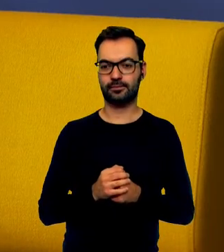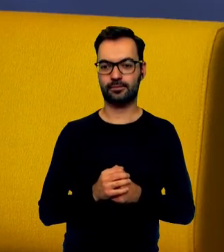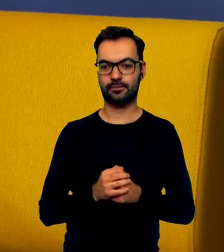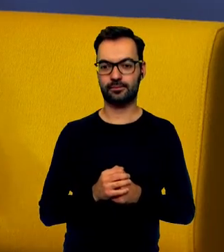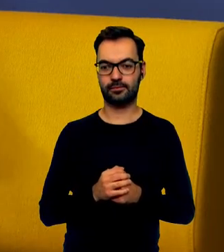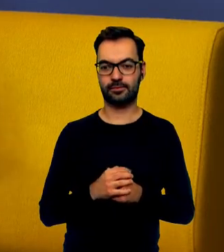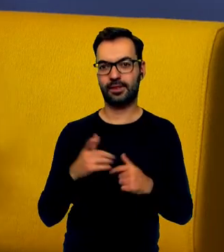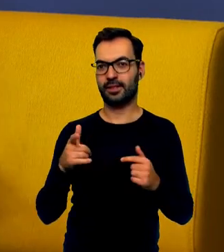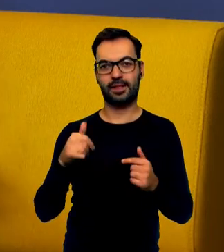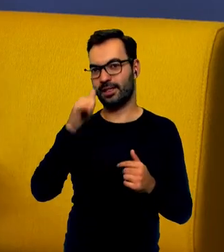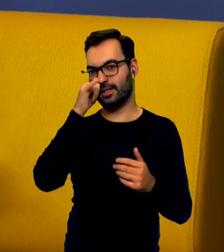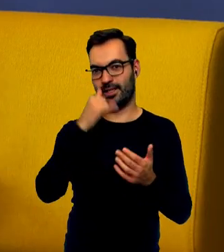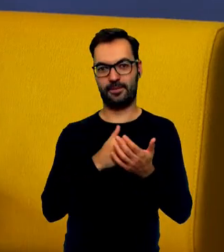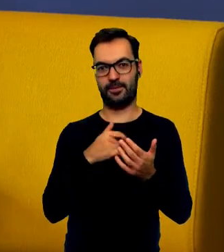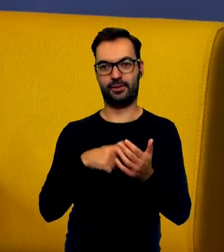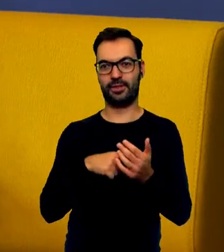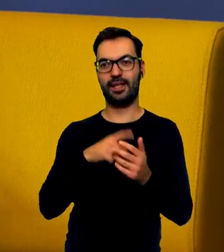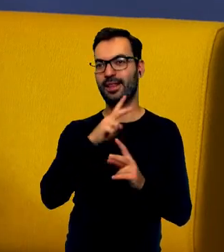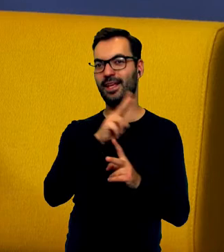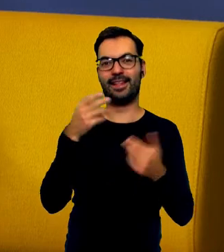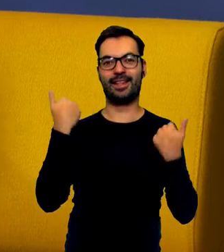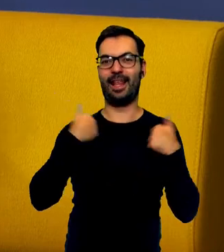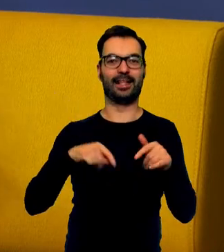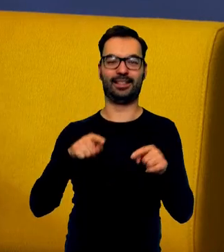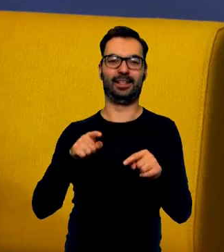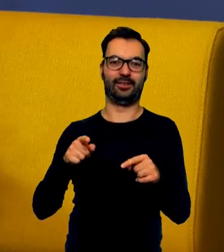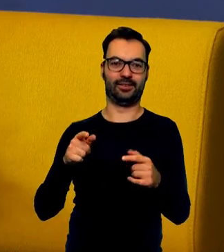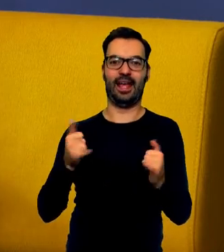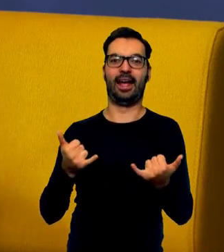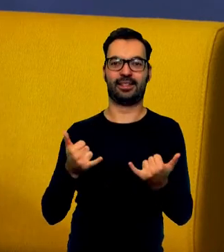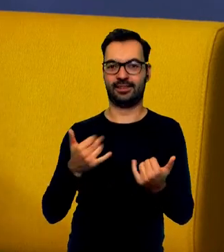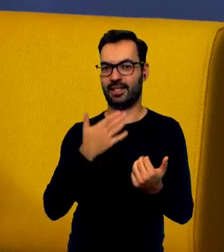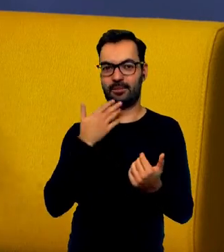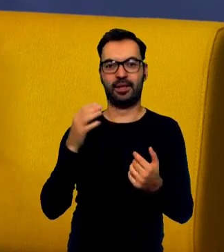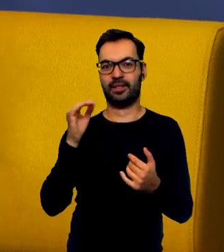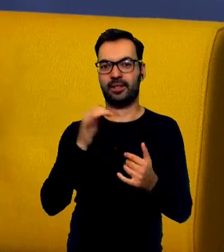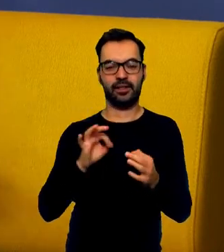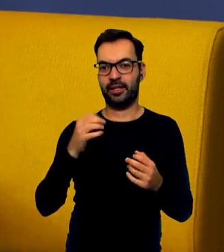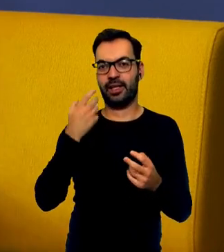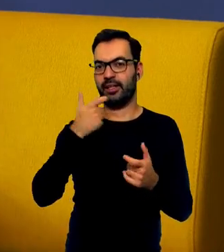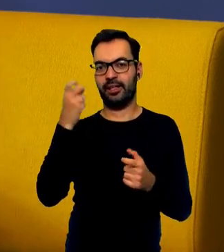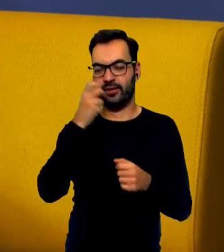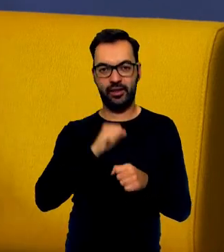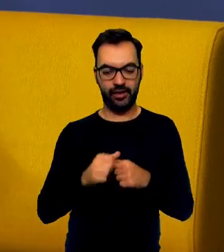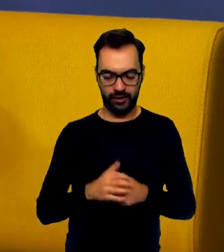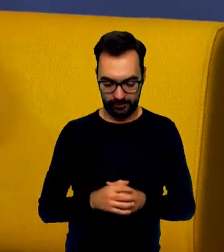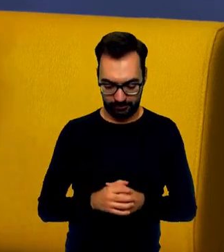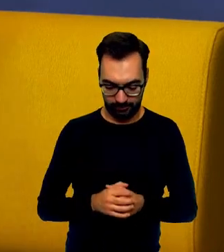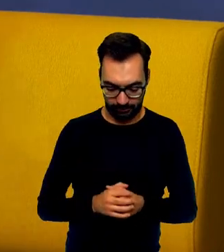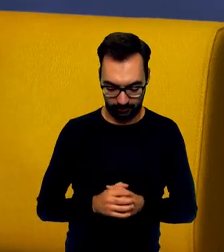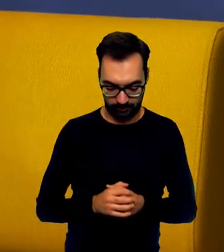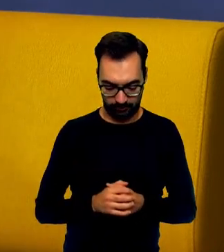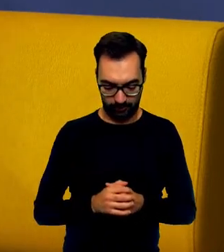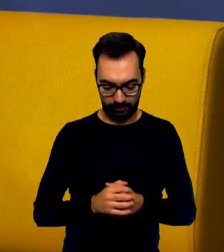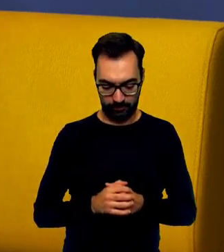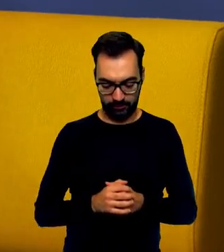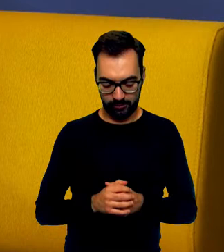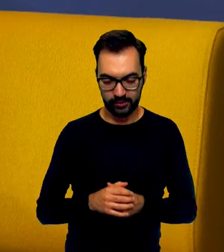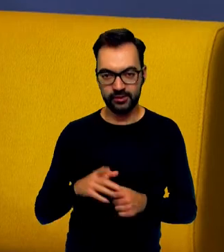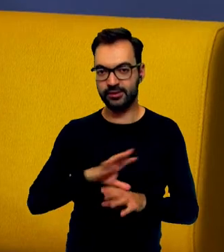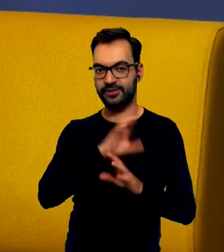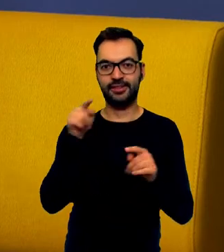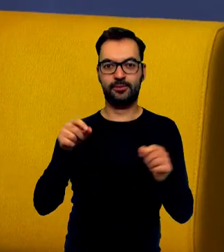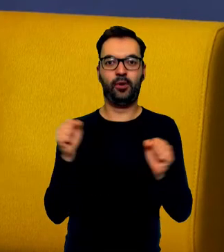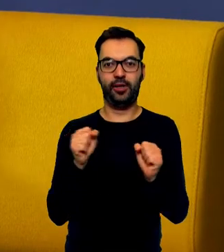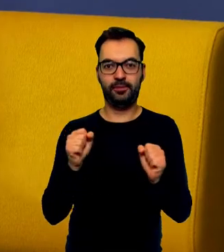to, nie mógłby czegoś takiego pragnąć, nie ma w tym żadnego potencjału, nie wiem, atrakcyjności. Jest to coś takiego, czego wszyscy